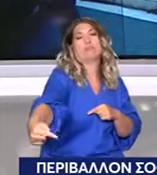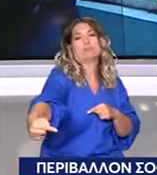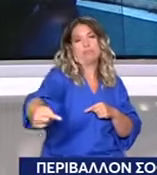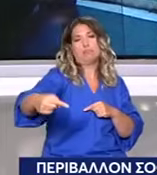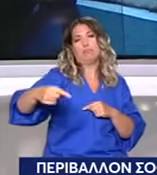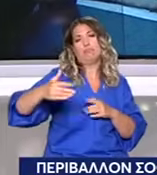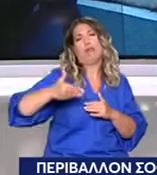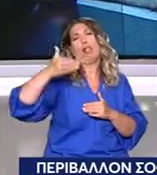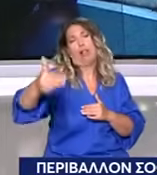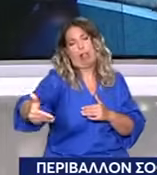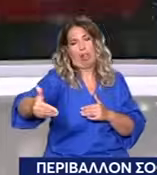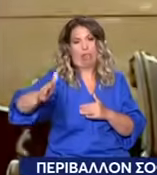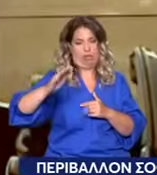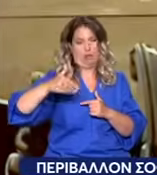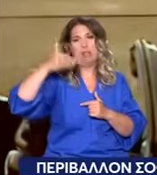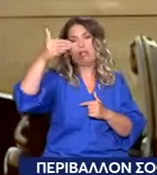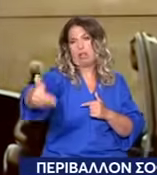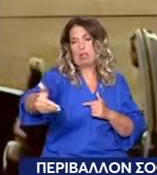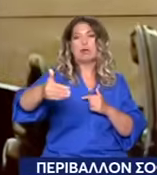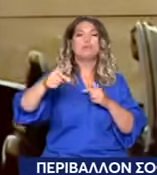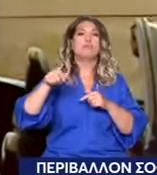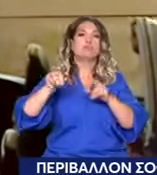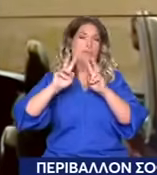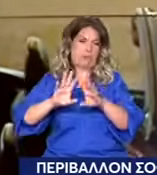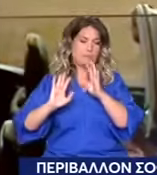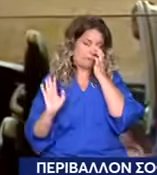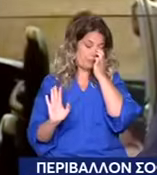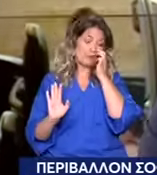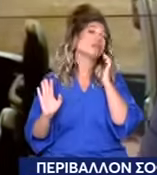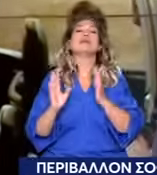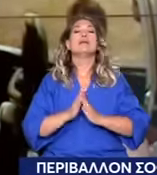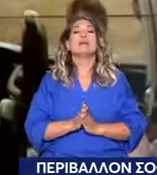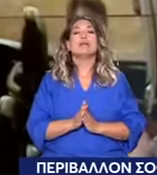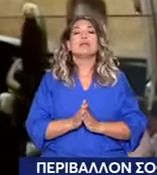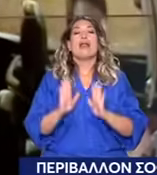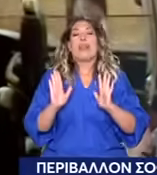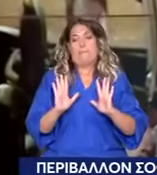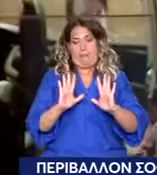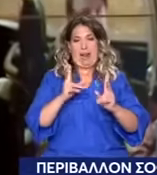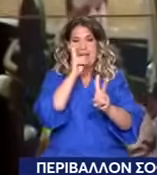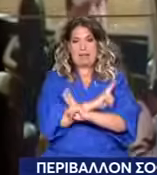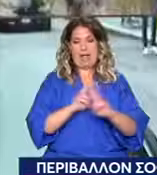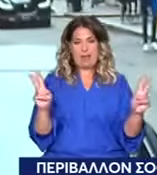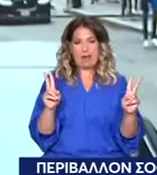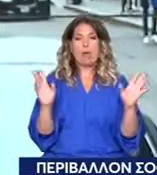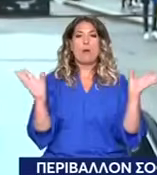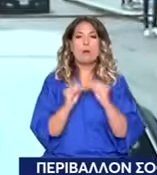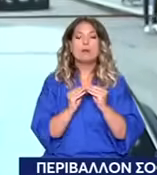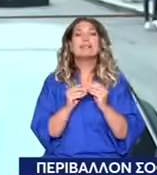δεν έγιναν αμέσως εξετάσεις στον κύριο Λίτρα άμα τη σύλληψή του. Δηλαδή, ένα αλκοτέστ,